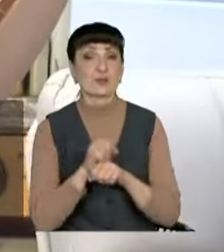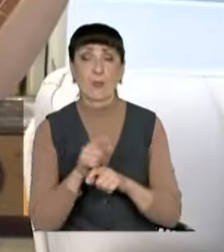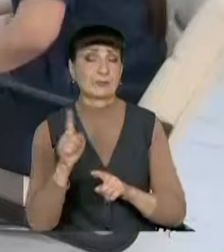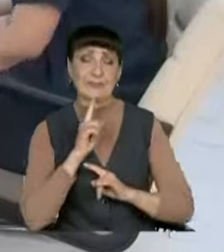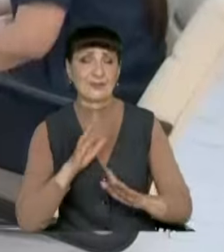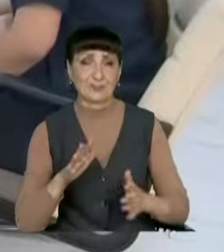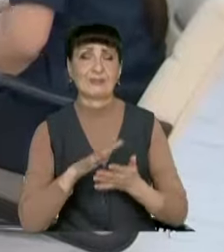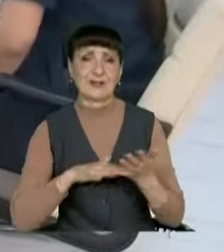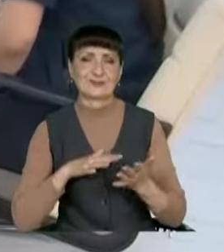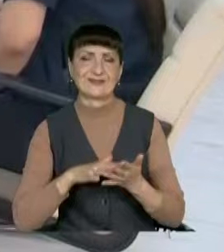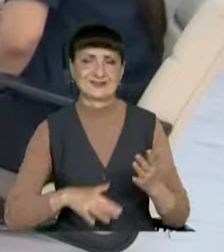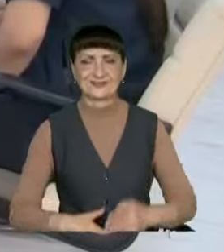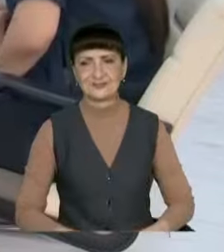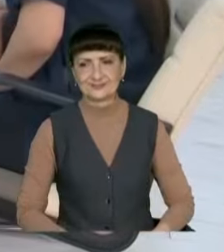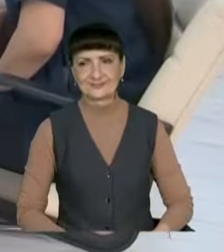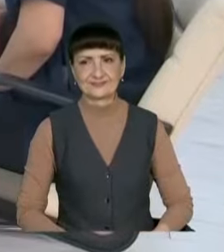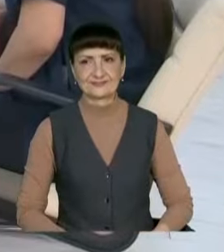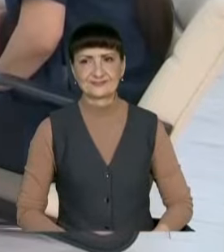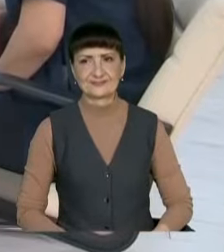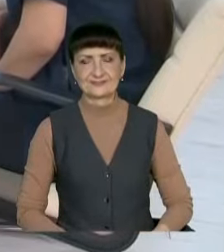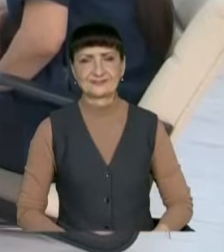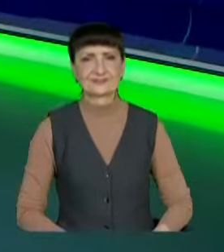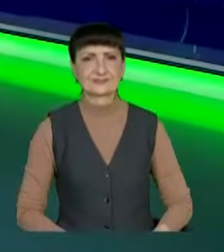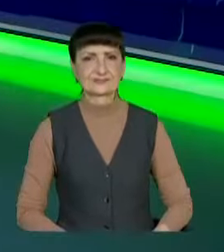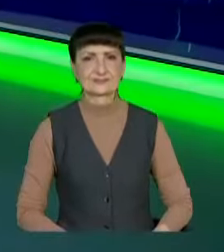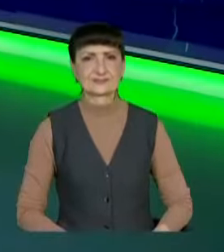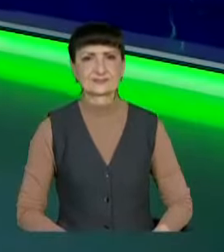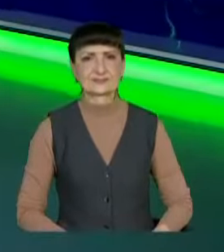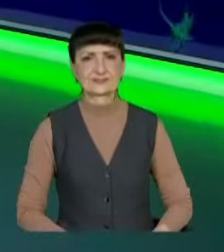не намерен. Руслан Мухамедьяров, телеканал Алматы, Усть-Каменогорск.